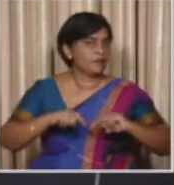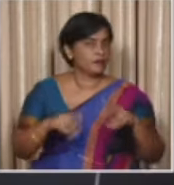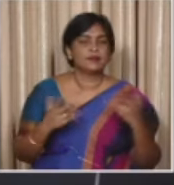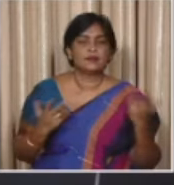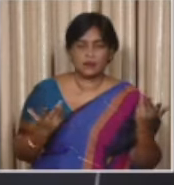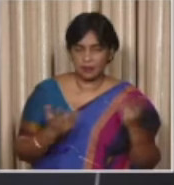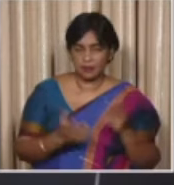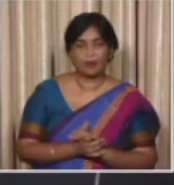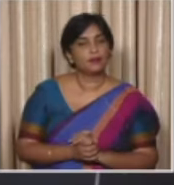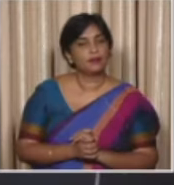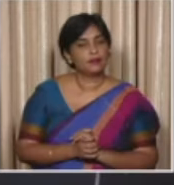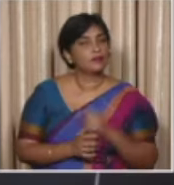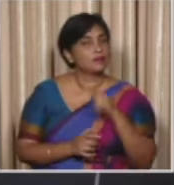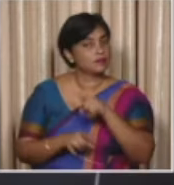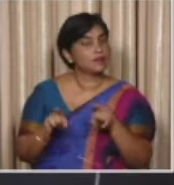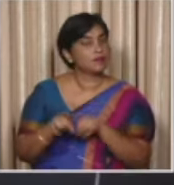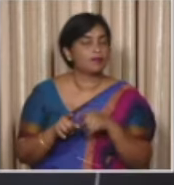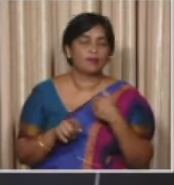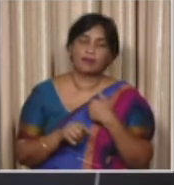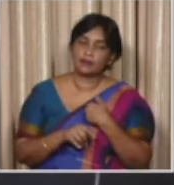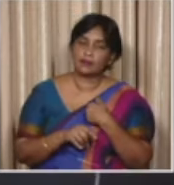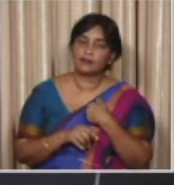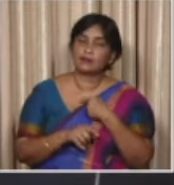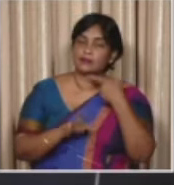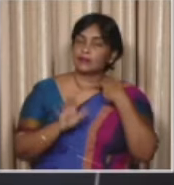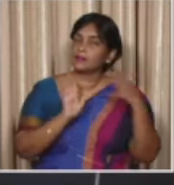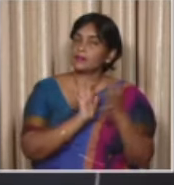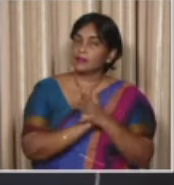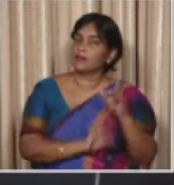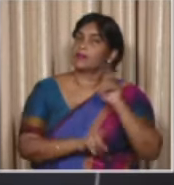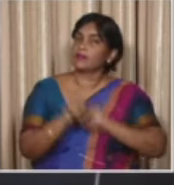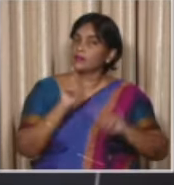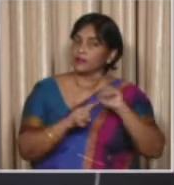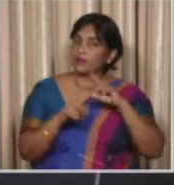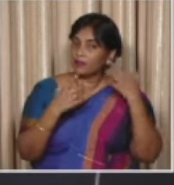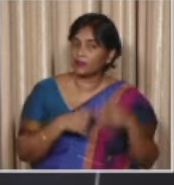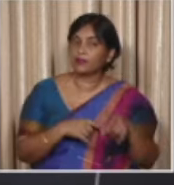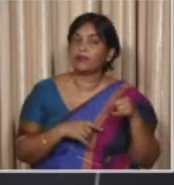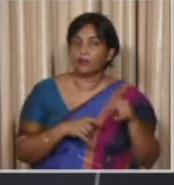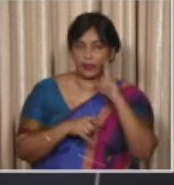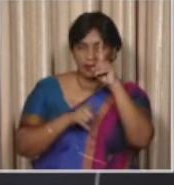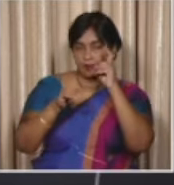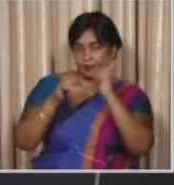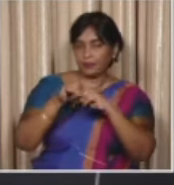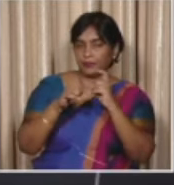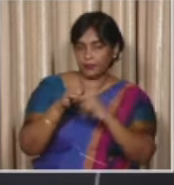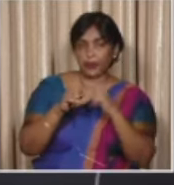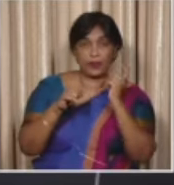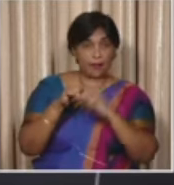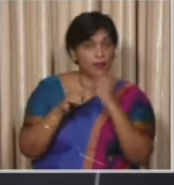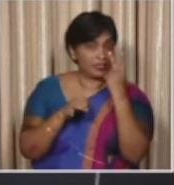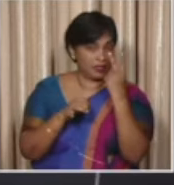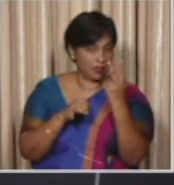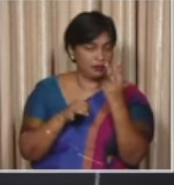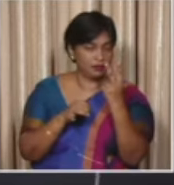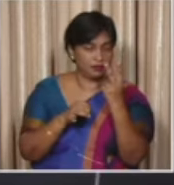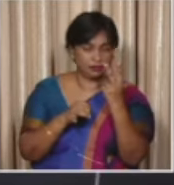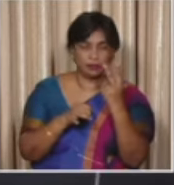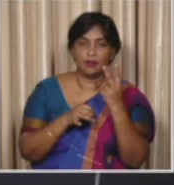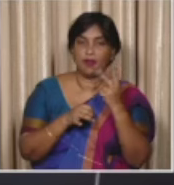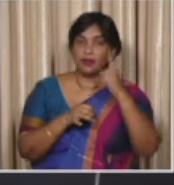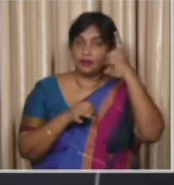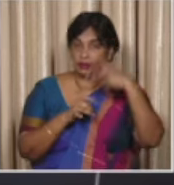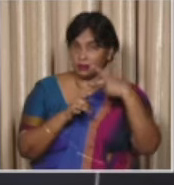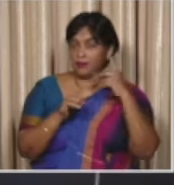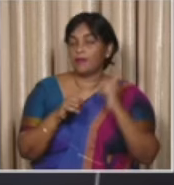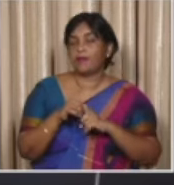තිබුණේ නැහැ. එතකොට මම ඒ අයත් සමග සාකච්ඡා කළා. ඒක එක ප්‍රශ්නයක්. ප්‍රශ්න දෙකයි. දෙවැනි